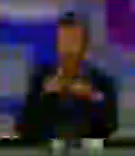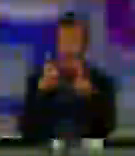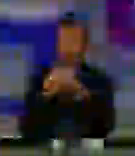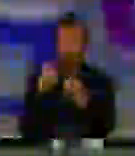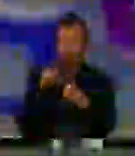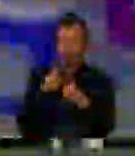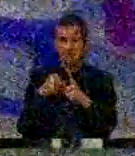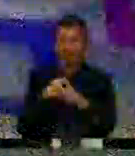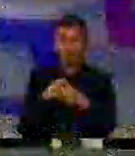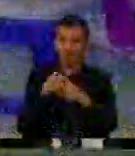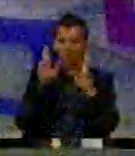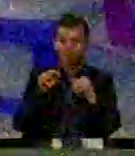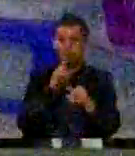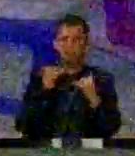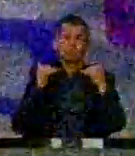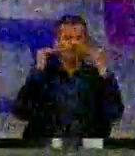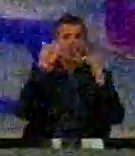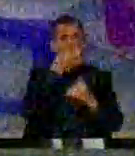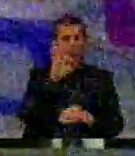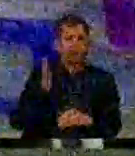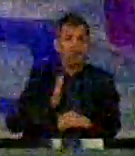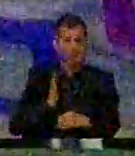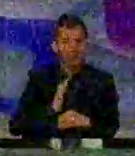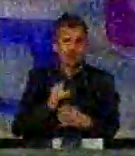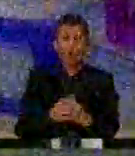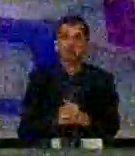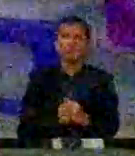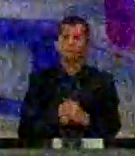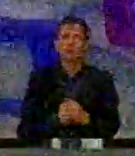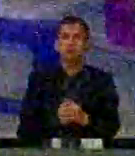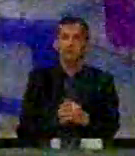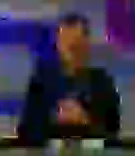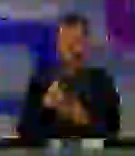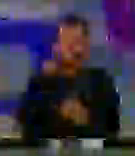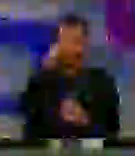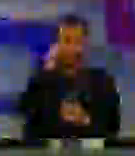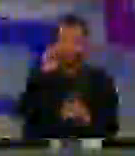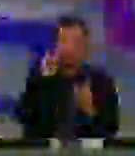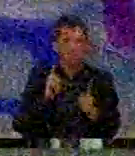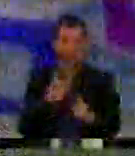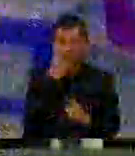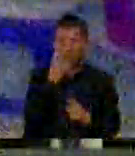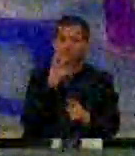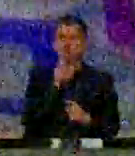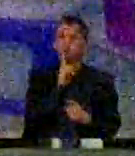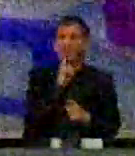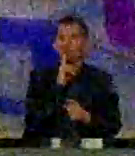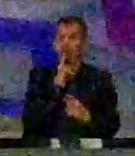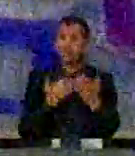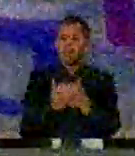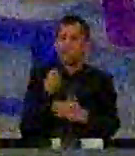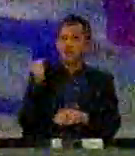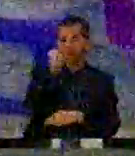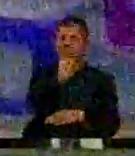me që dhe njohim njerëz që kanë afinitet kulturës. Mendoj që ndoshta mundet më rishiqur një pozicion ose një profili i ri për